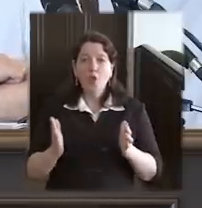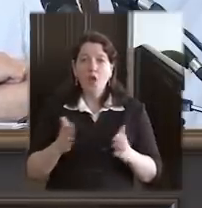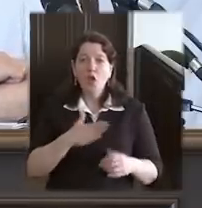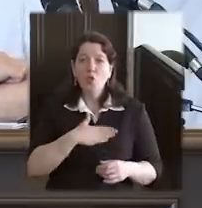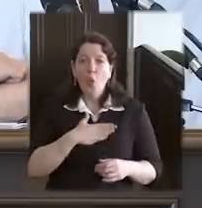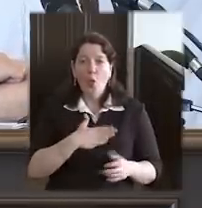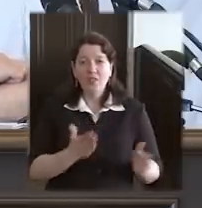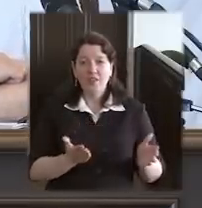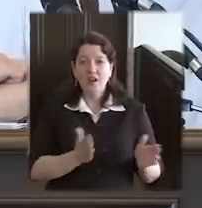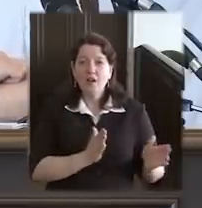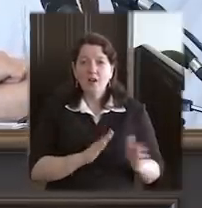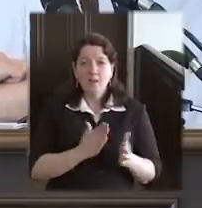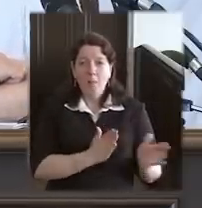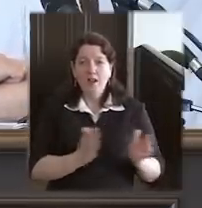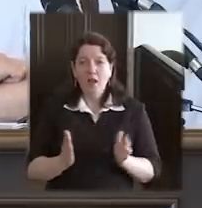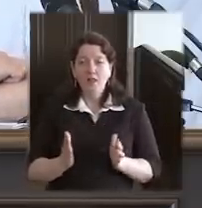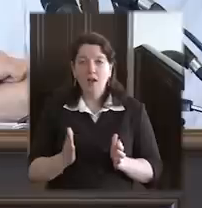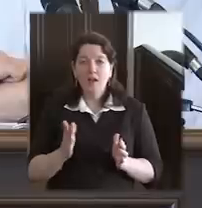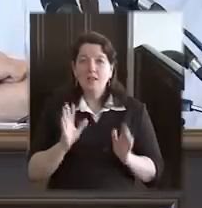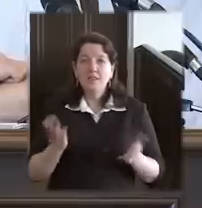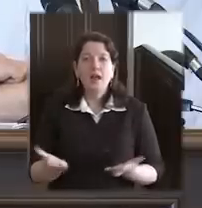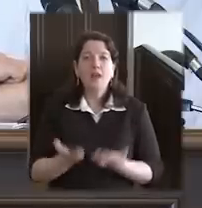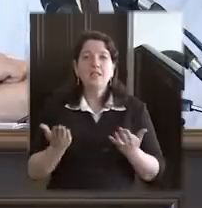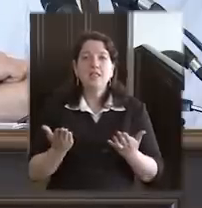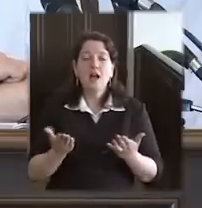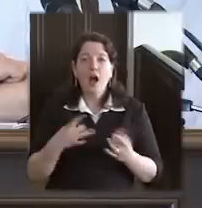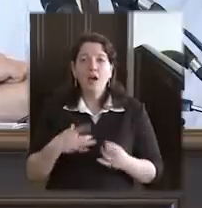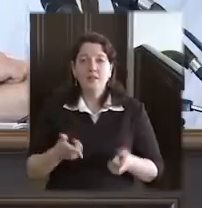духовного порядка, не какие-то, а законы